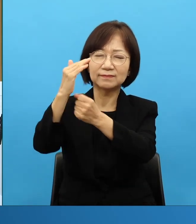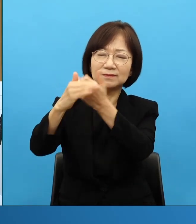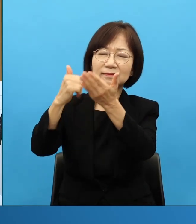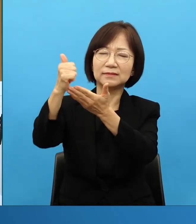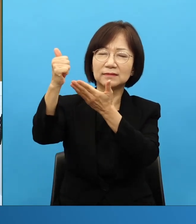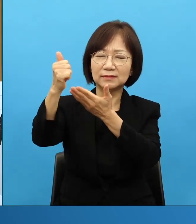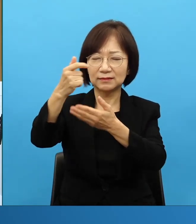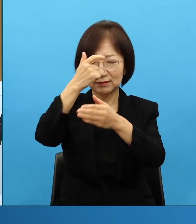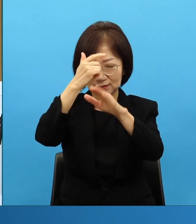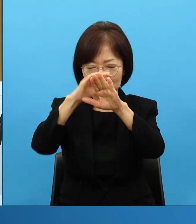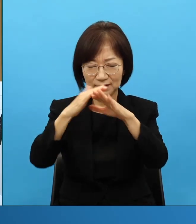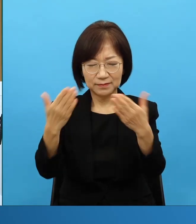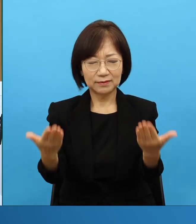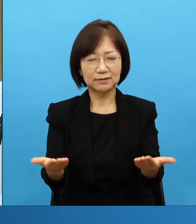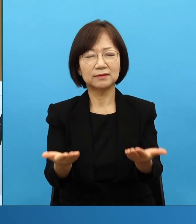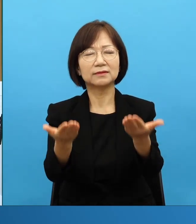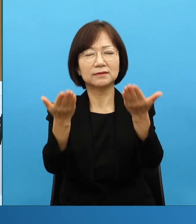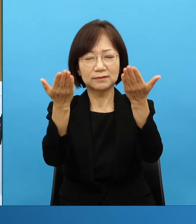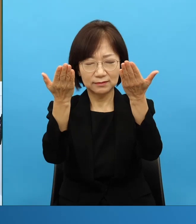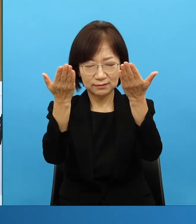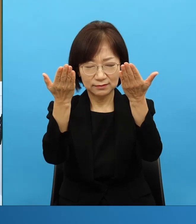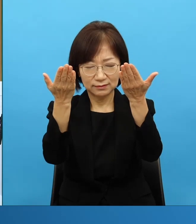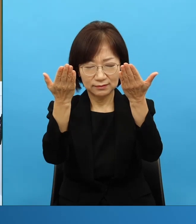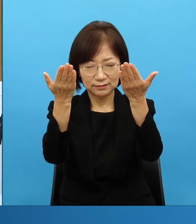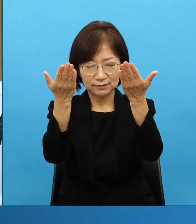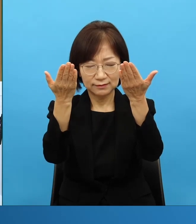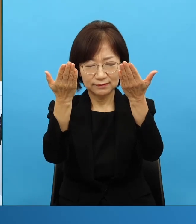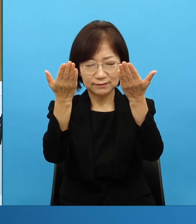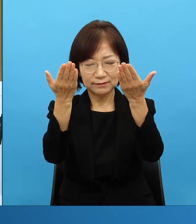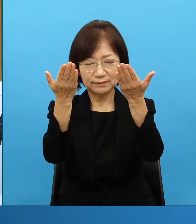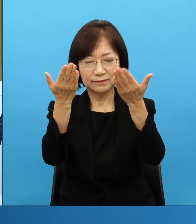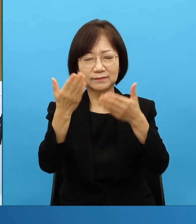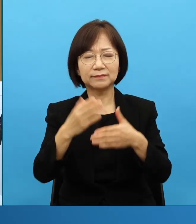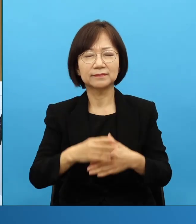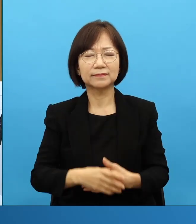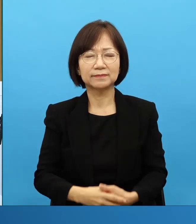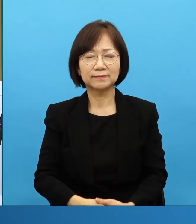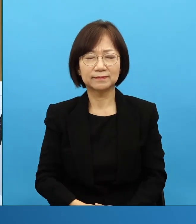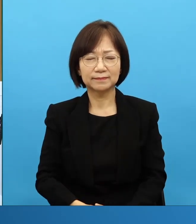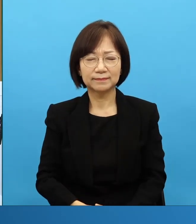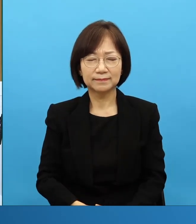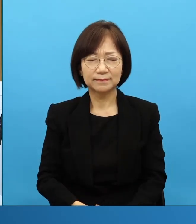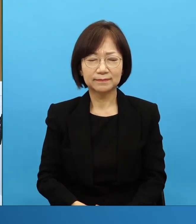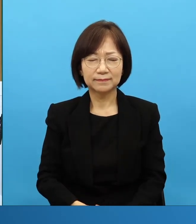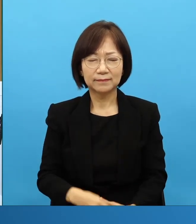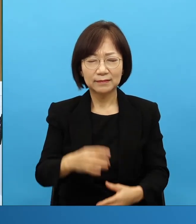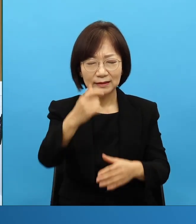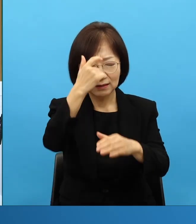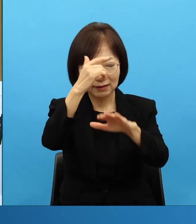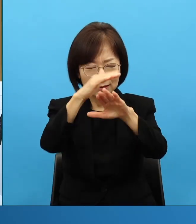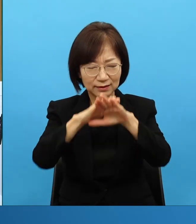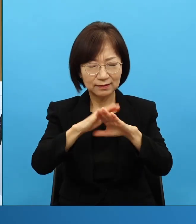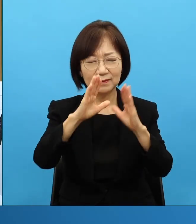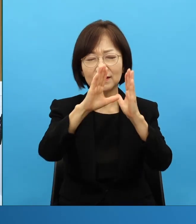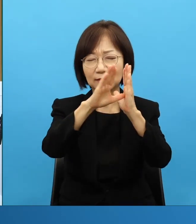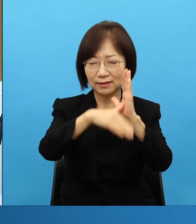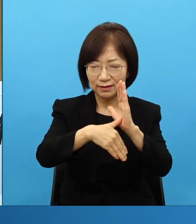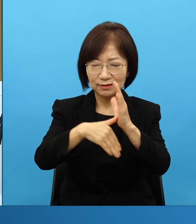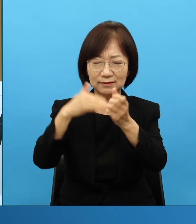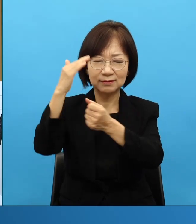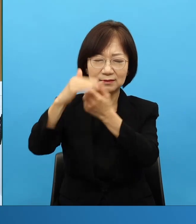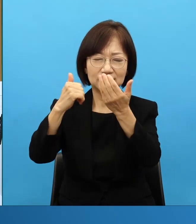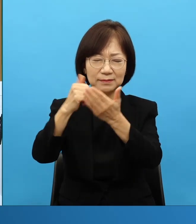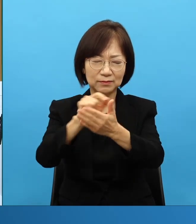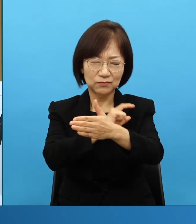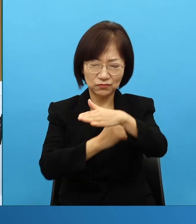God who have received salvation through Jesus Christ have gathered here today to give this living worship to the Lord. 예배를 통하여 하나님의 최고 영광